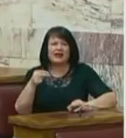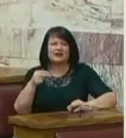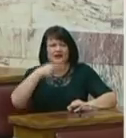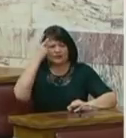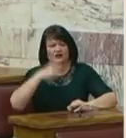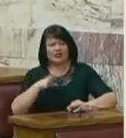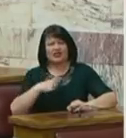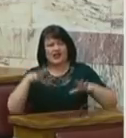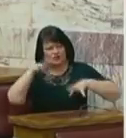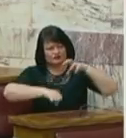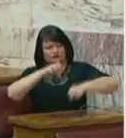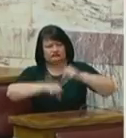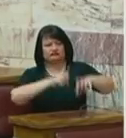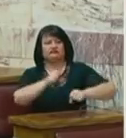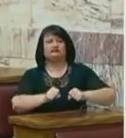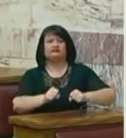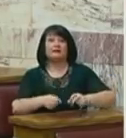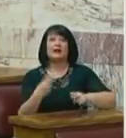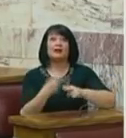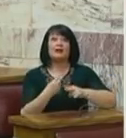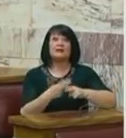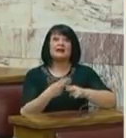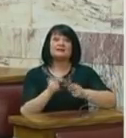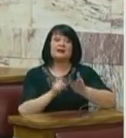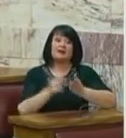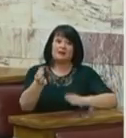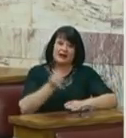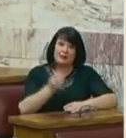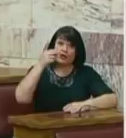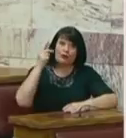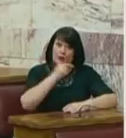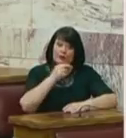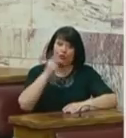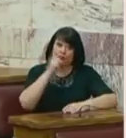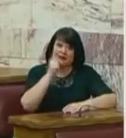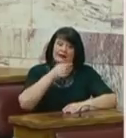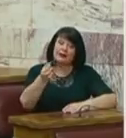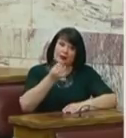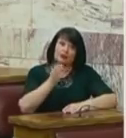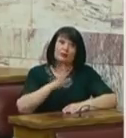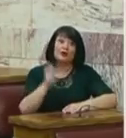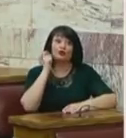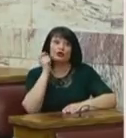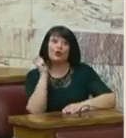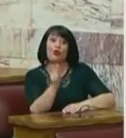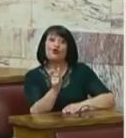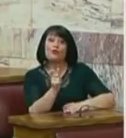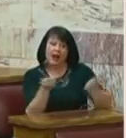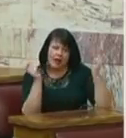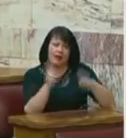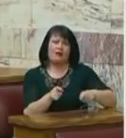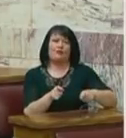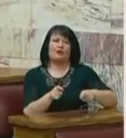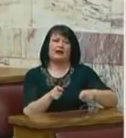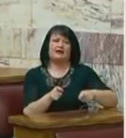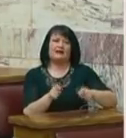σήμερα διάψευση επίσημη του Πρωθυπουργού ότι το όνομα που αποκλείεται είναι το Μακεδονία